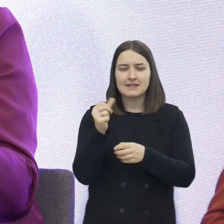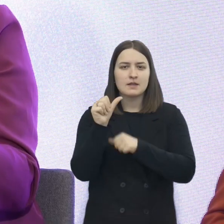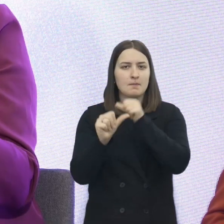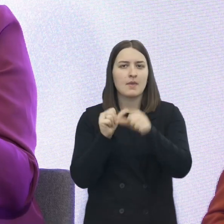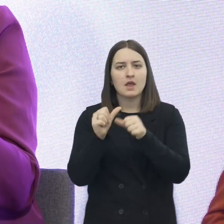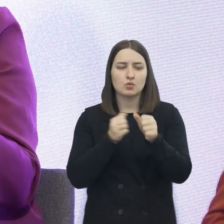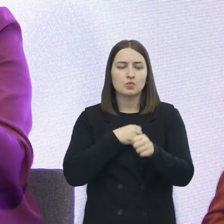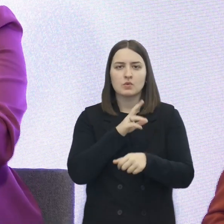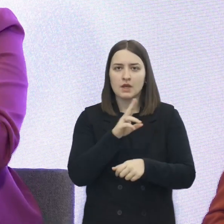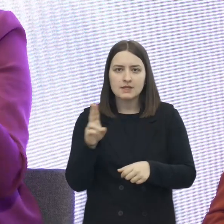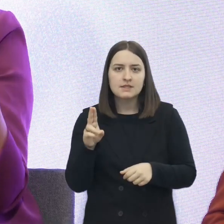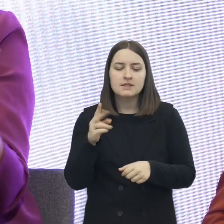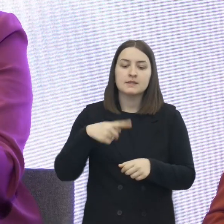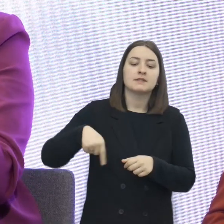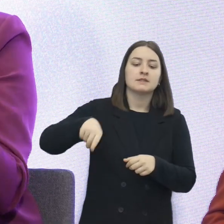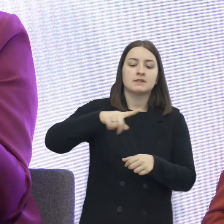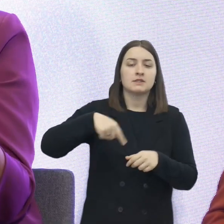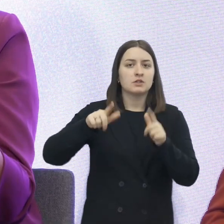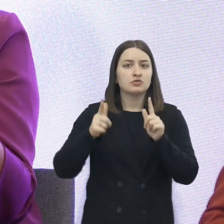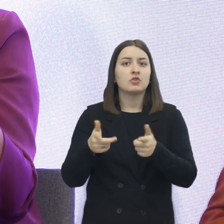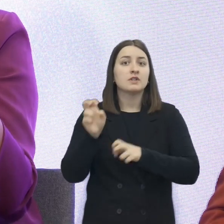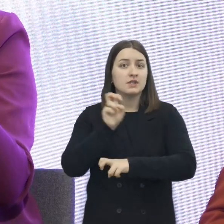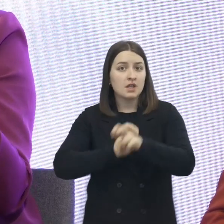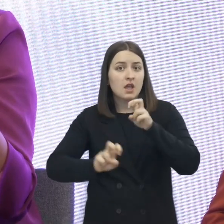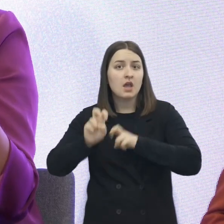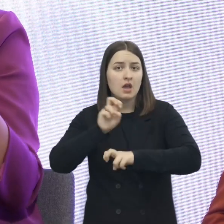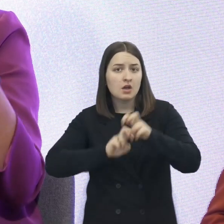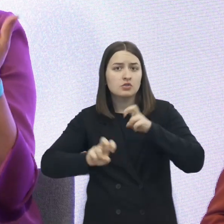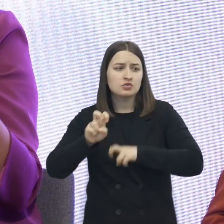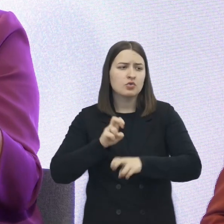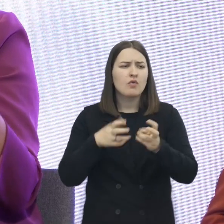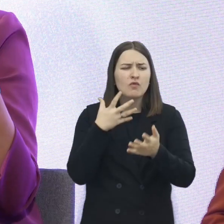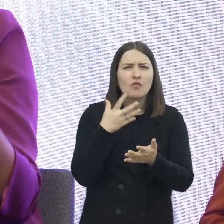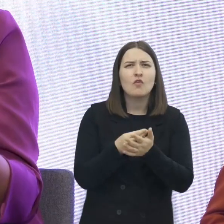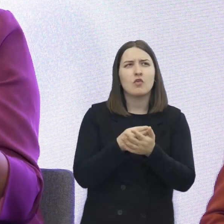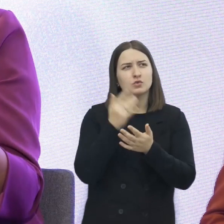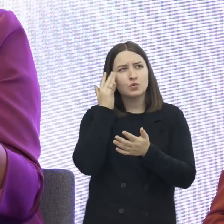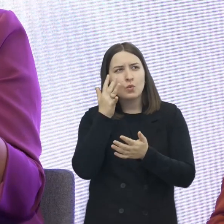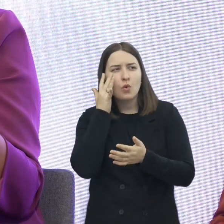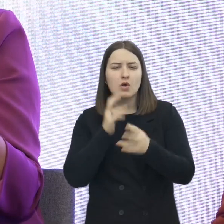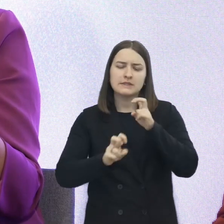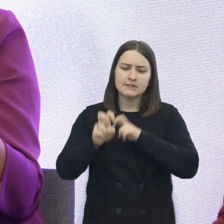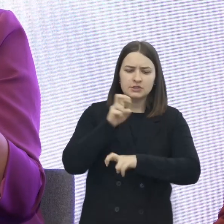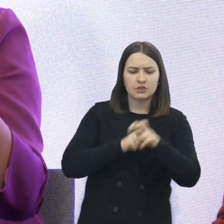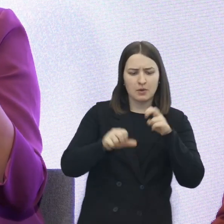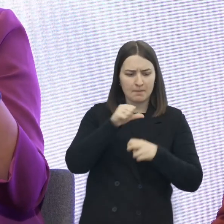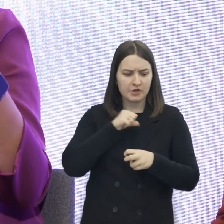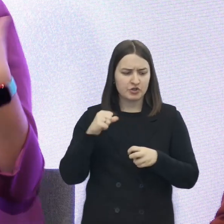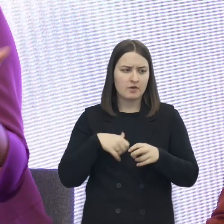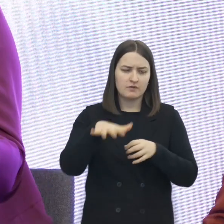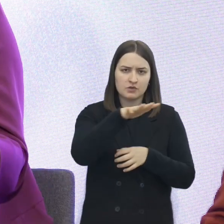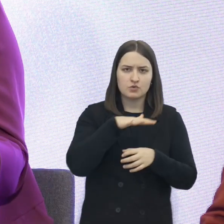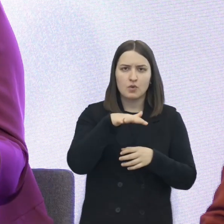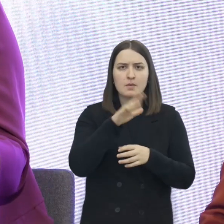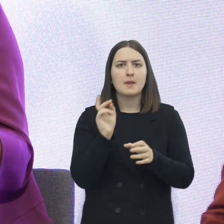žmonės, kurie iš esmės irgi ieškosi kažkokių tai savo naratyvų, kas jie yra, kaip jiems būti toje visuomenėje, ir